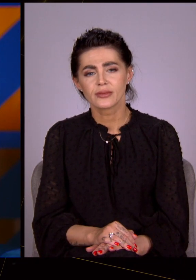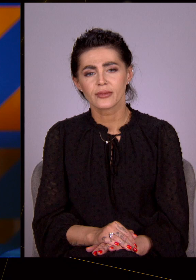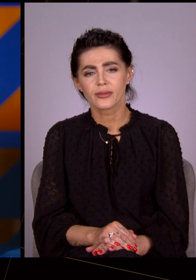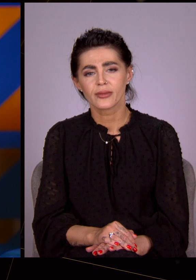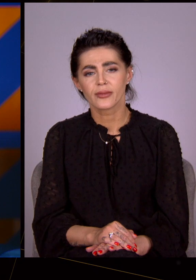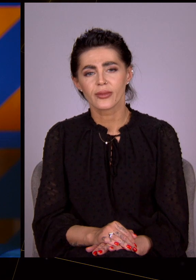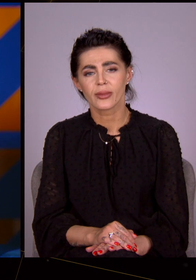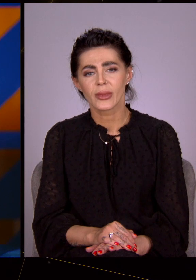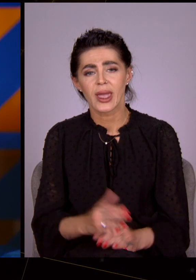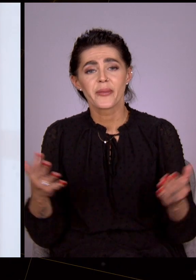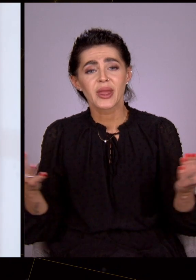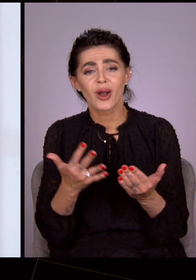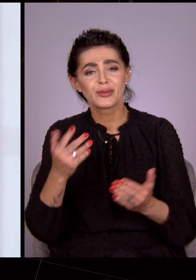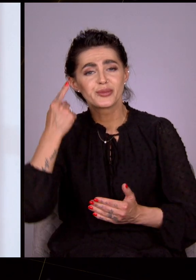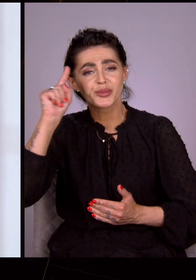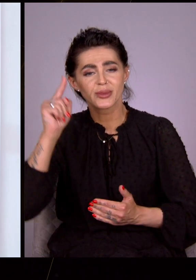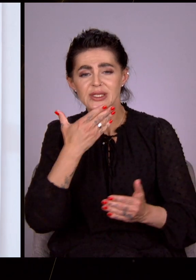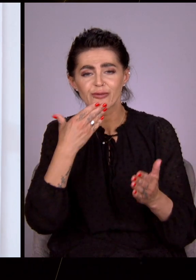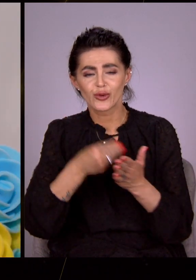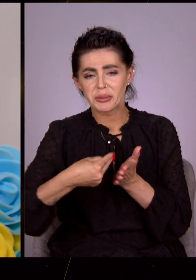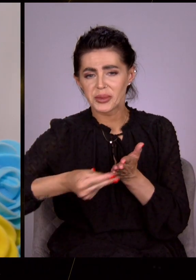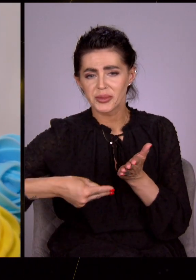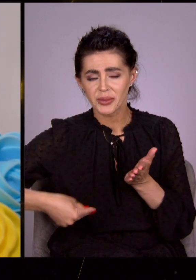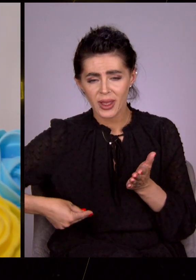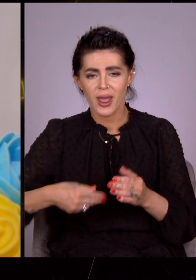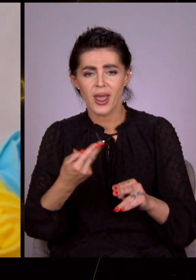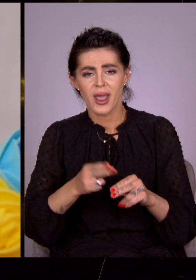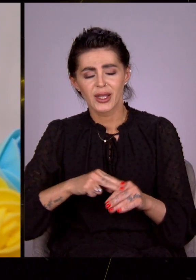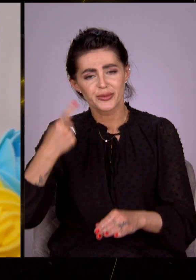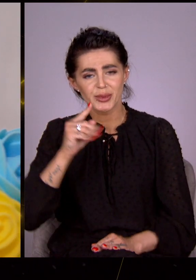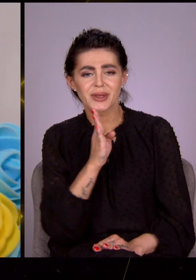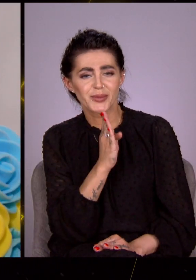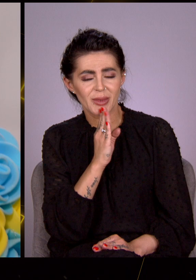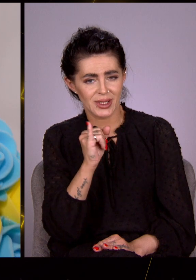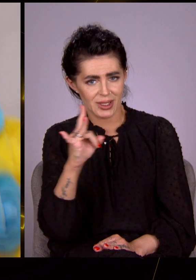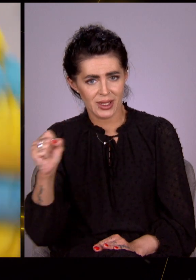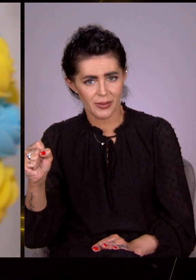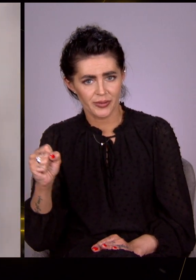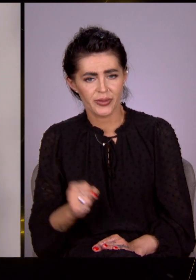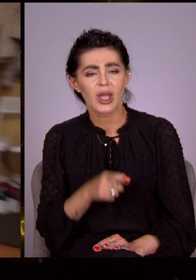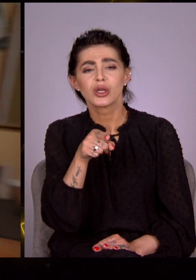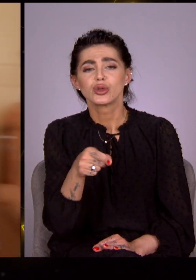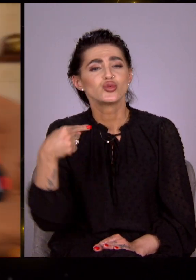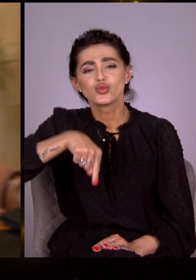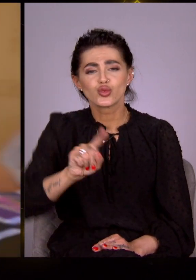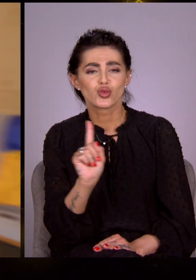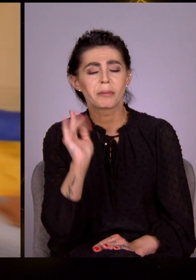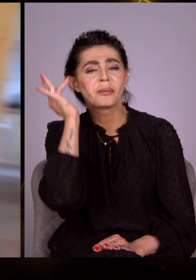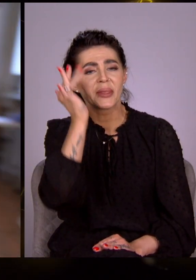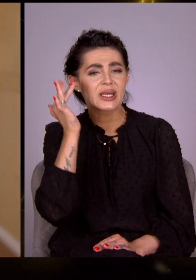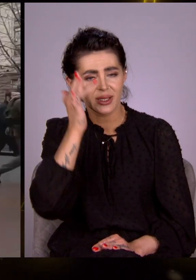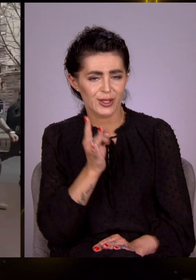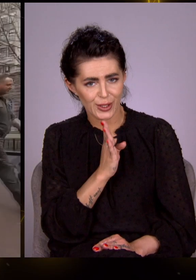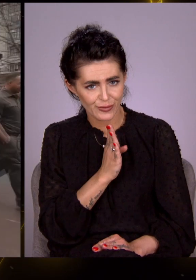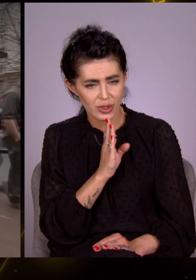Який розіграш для своїх підписників вигадала 7-річна Іринка? Про що мріє дівчинка? Та як вона